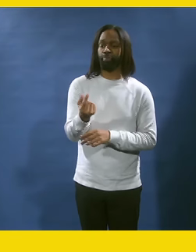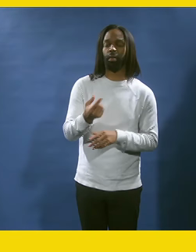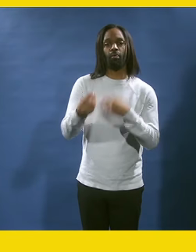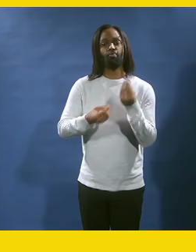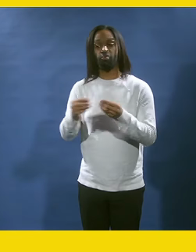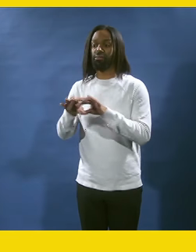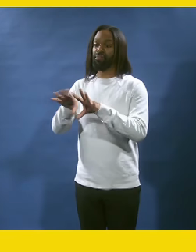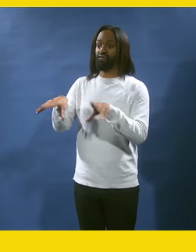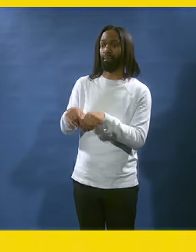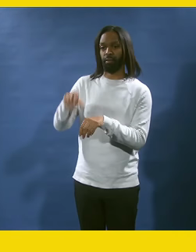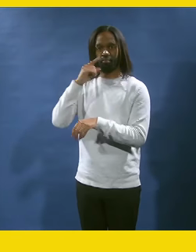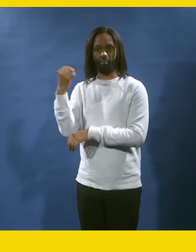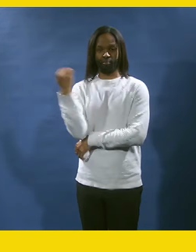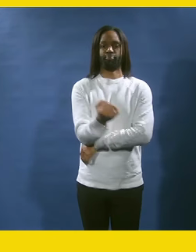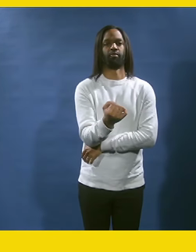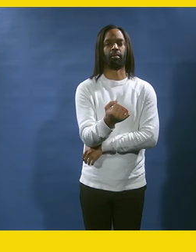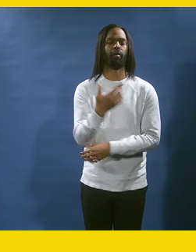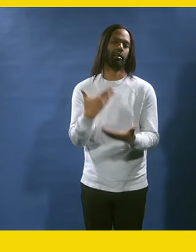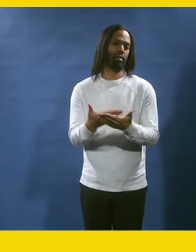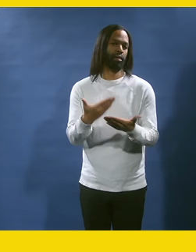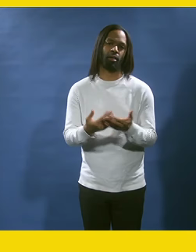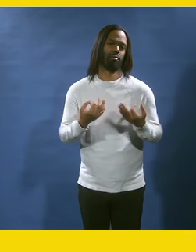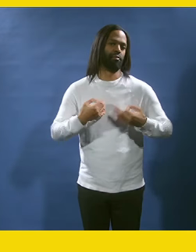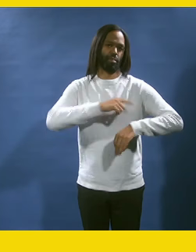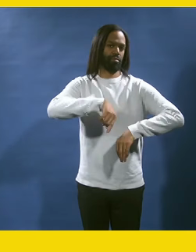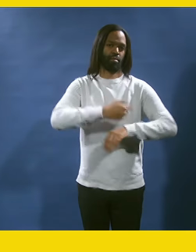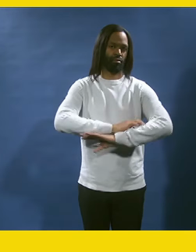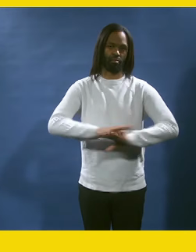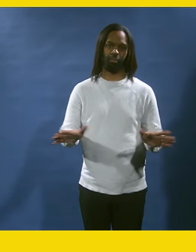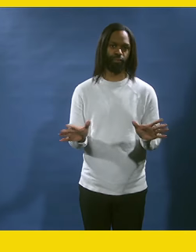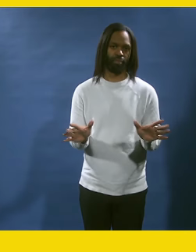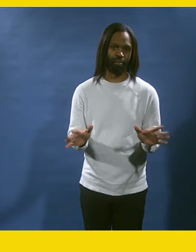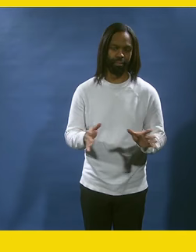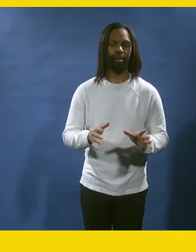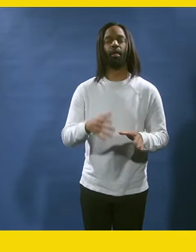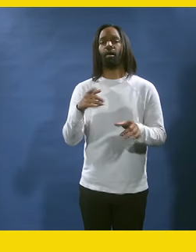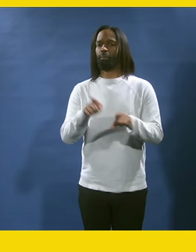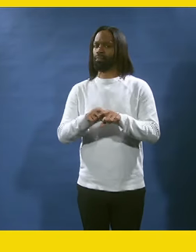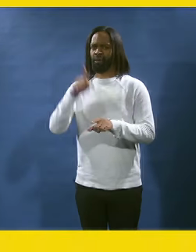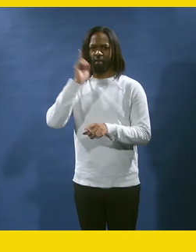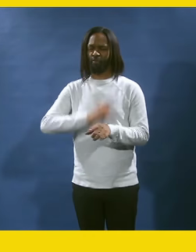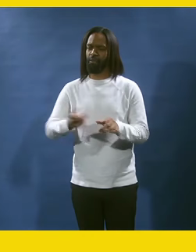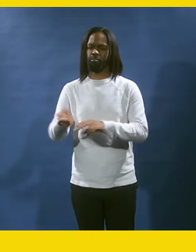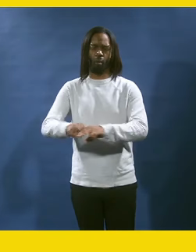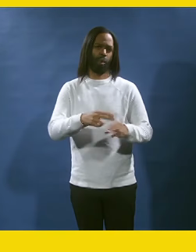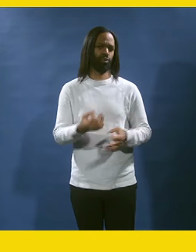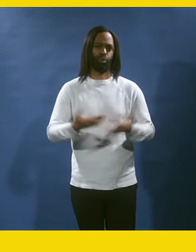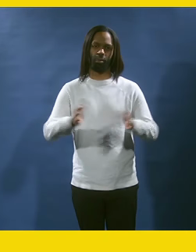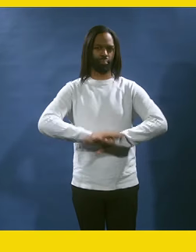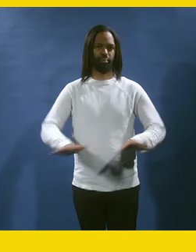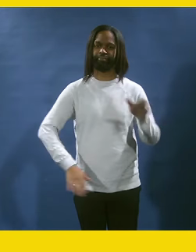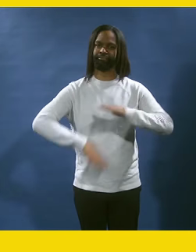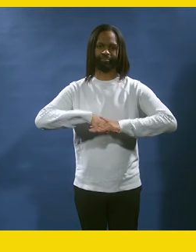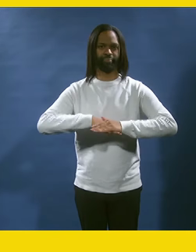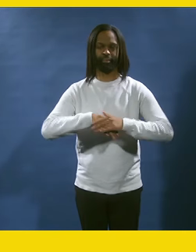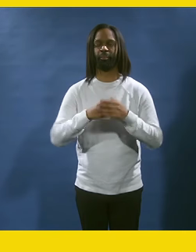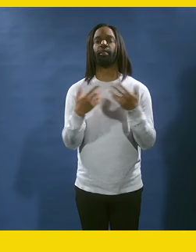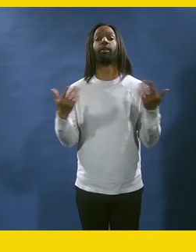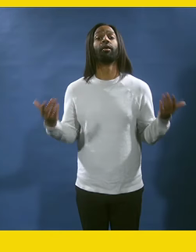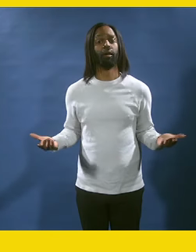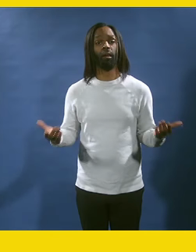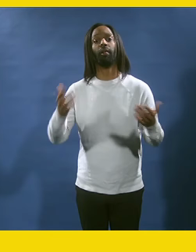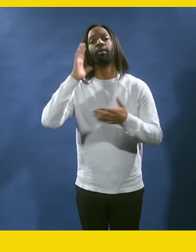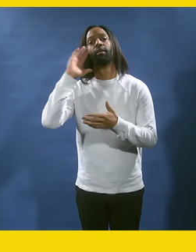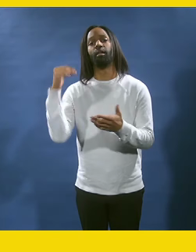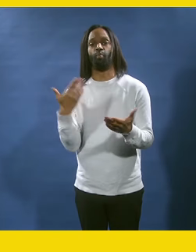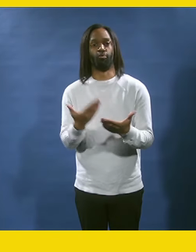de temps, assez de femmes, pas une de plus. Je remercie toutes celles et ceux qui se sont mobilisés